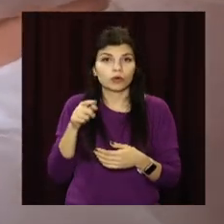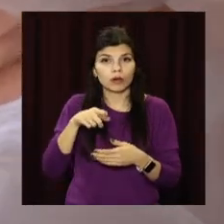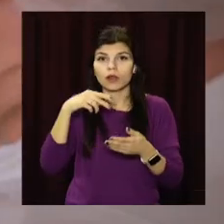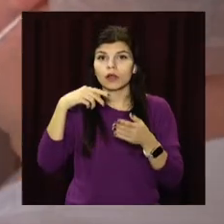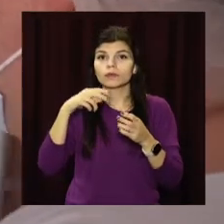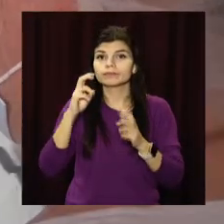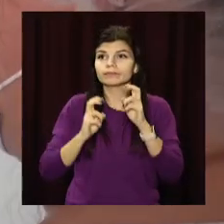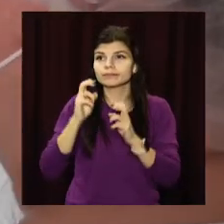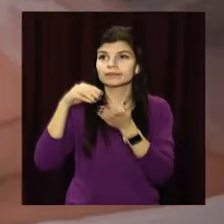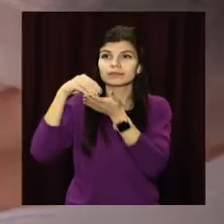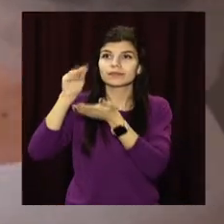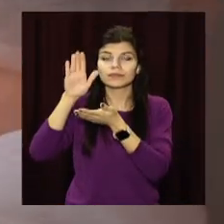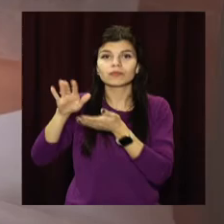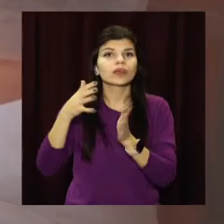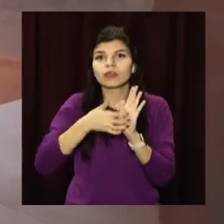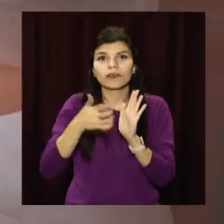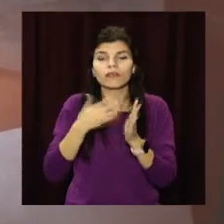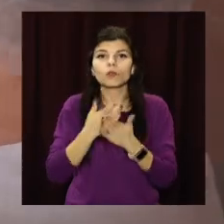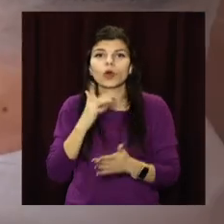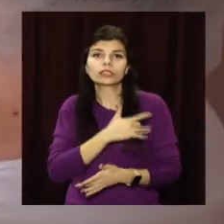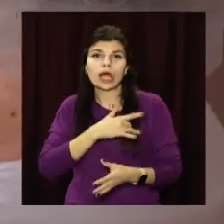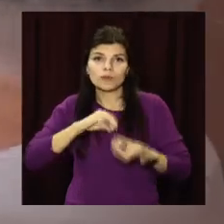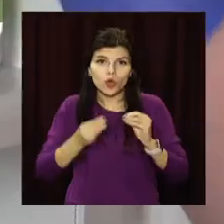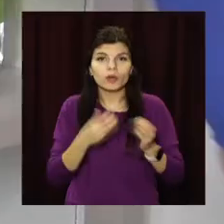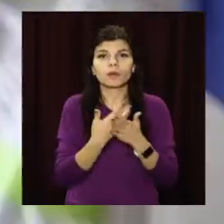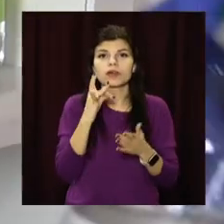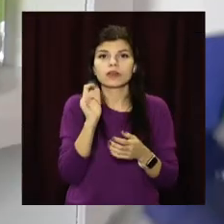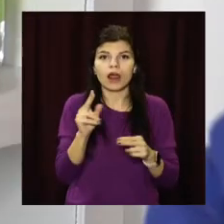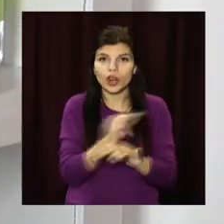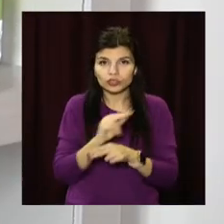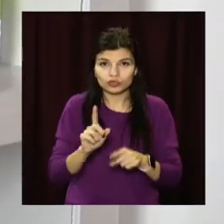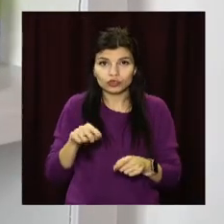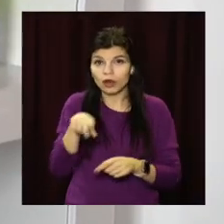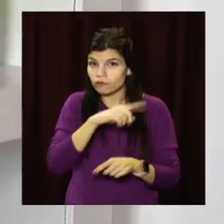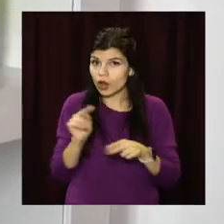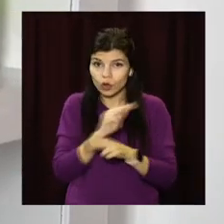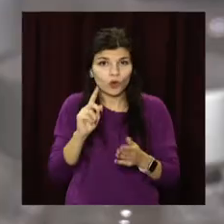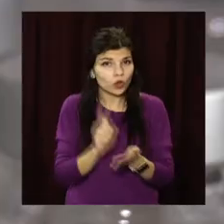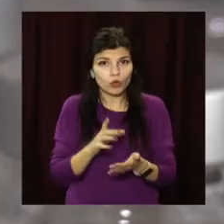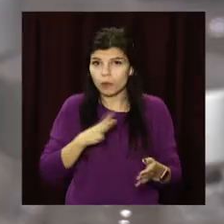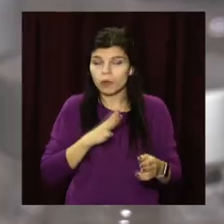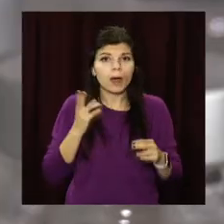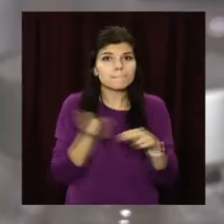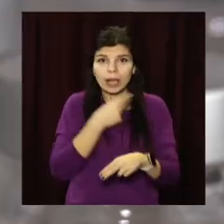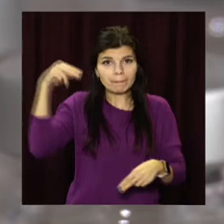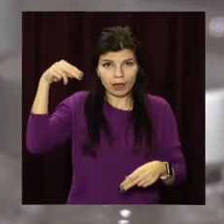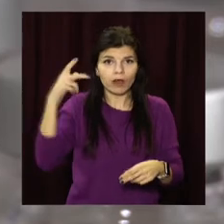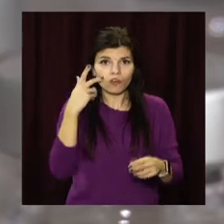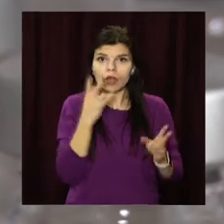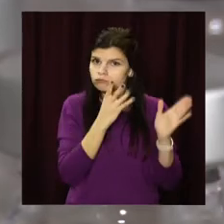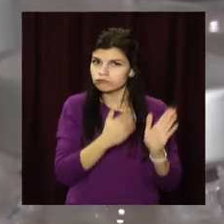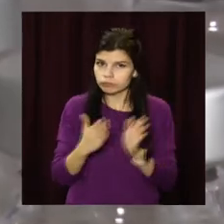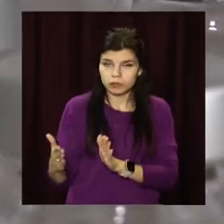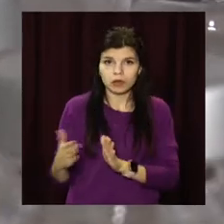придбало препарати для хворих на онкологію та пацієнтів із серцево-судинними захворюваннями. А їхнє лікування повинно бути безперервним.